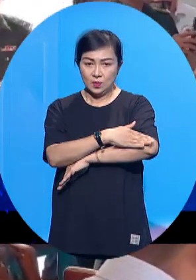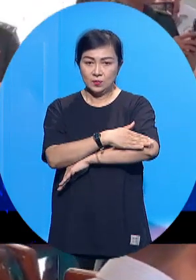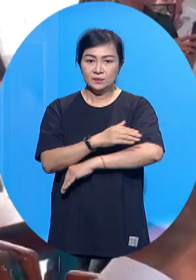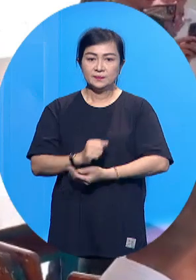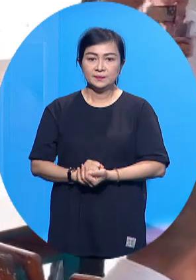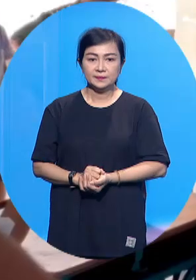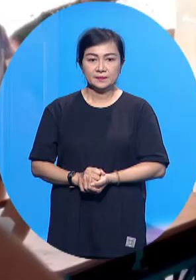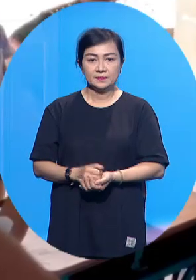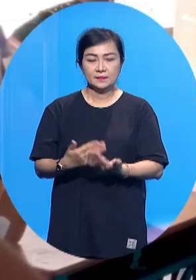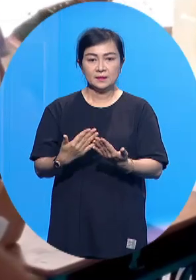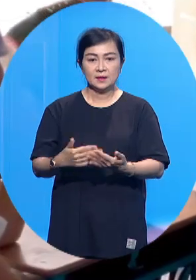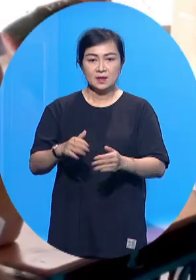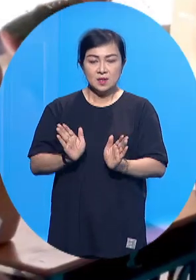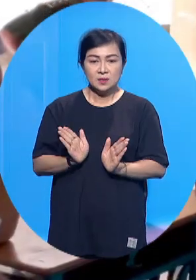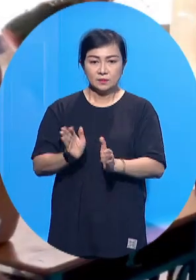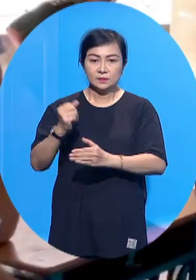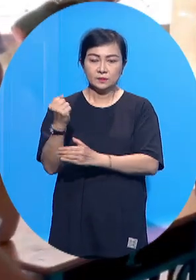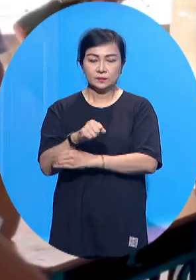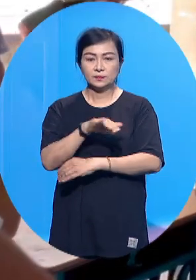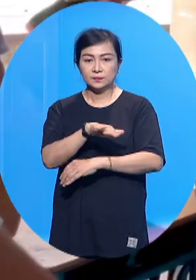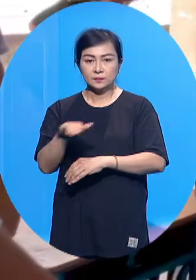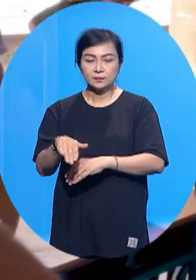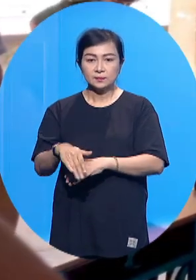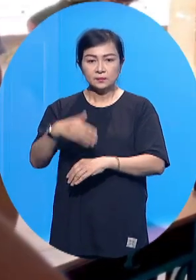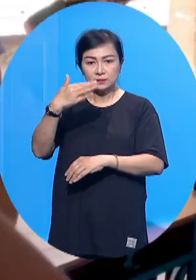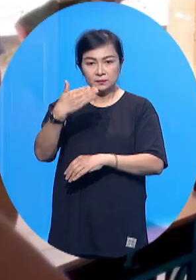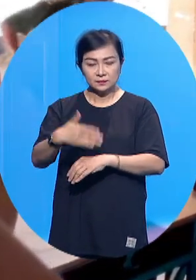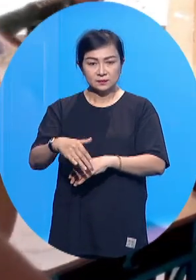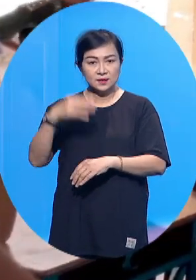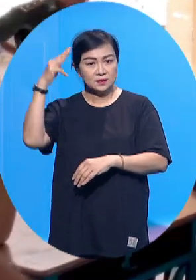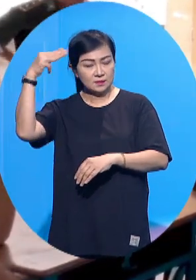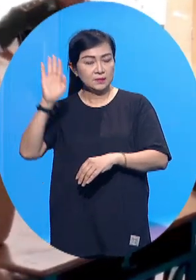mình. Đây chính là nguồn động viên to lớn dành cho các em trên hành trình chinh phục ước mơ phía trước.